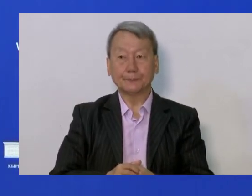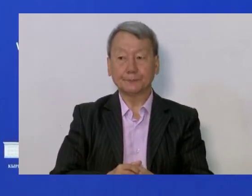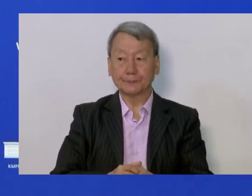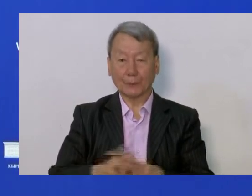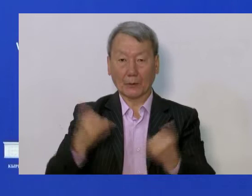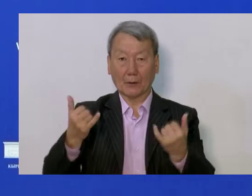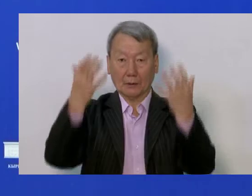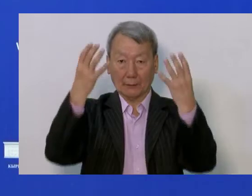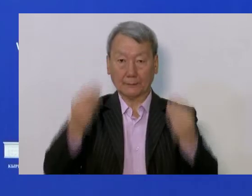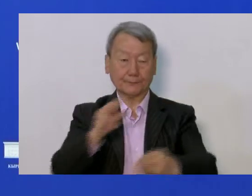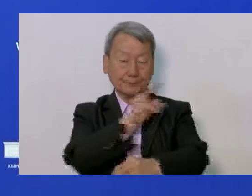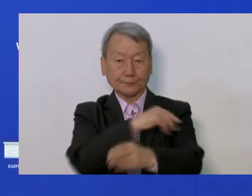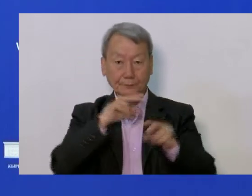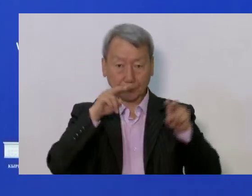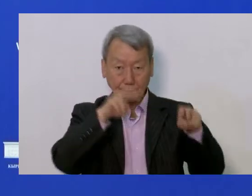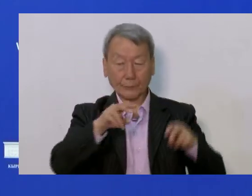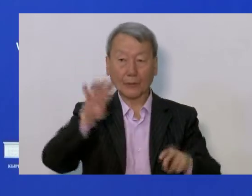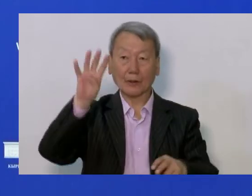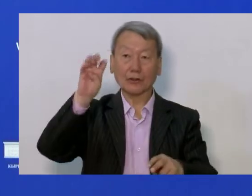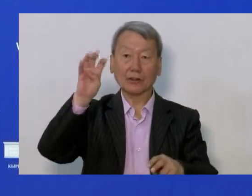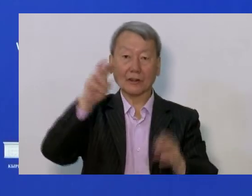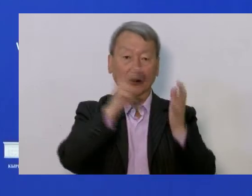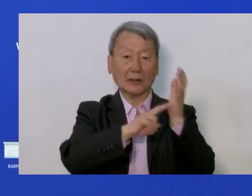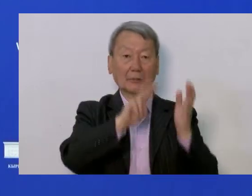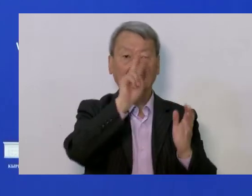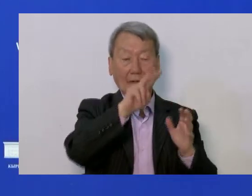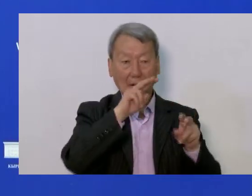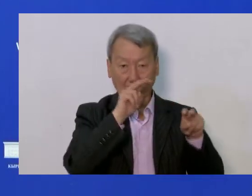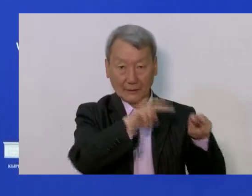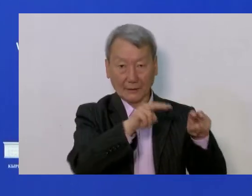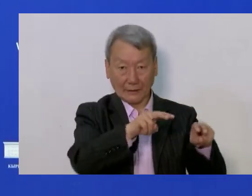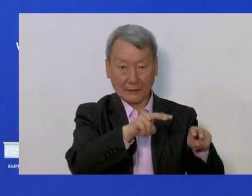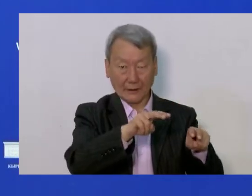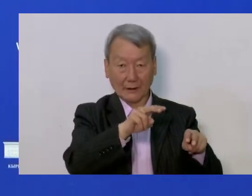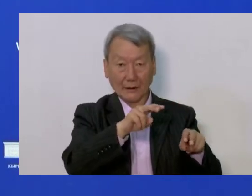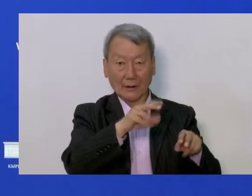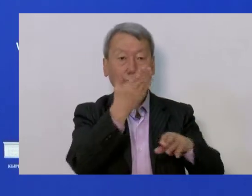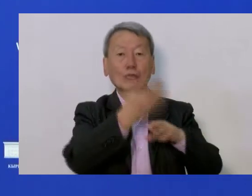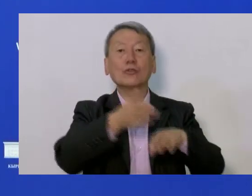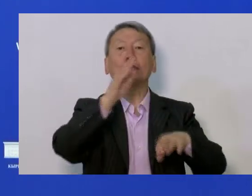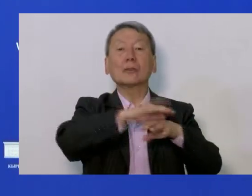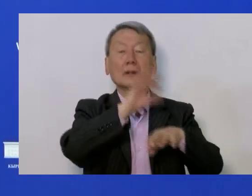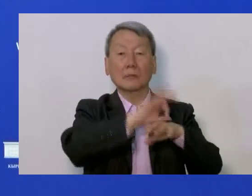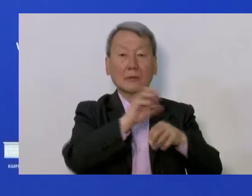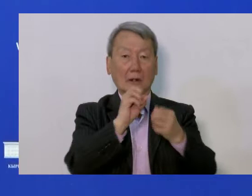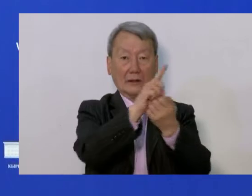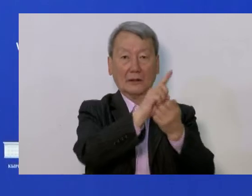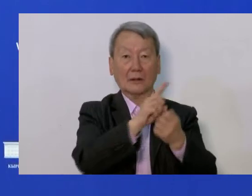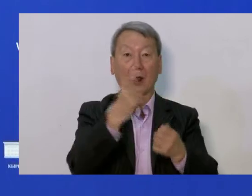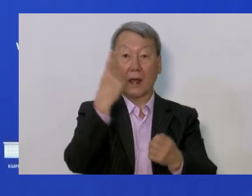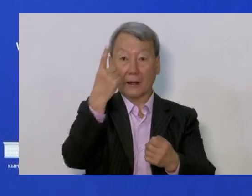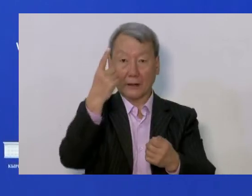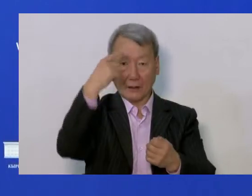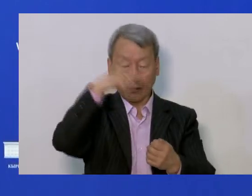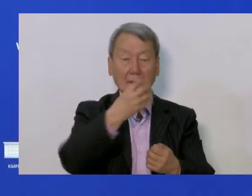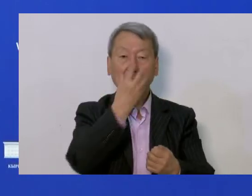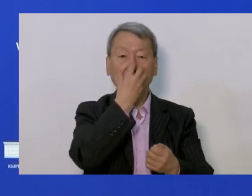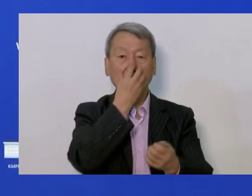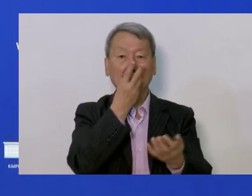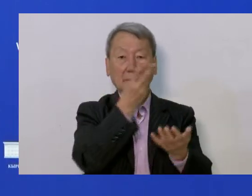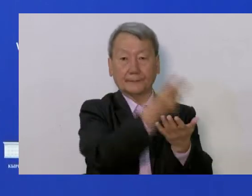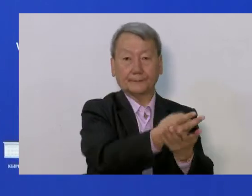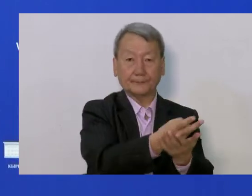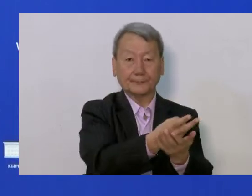COVID-19. На сегодня в стационарах 472 пациента в тяжелом состоянии 11, один из них находится